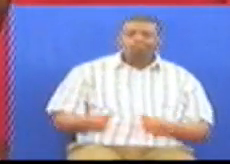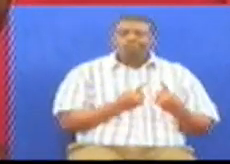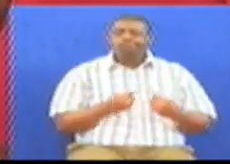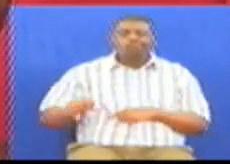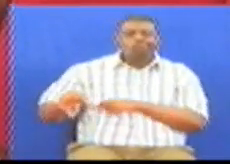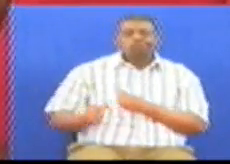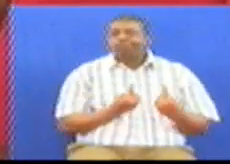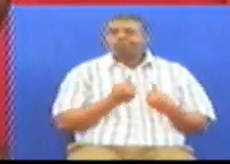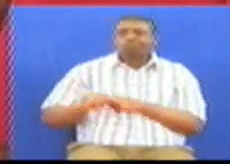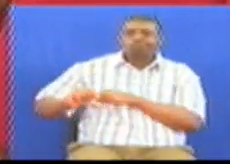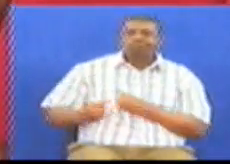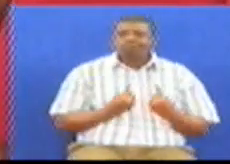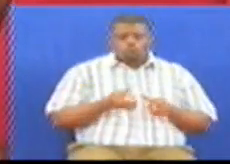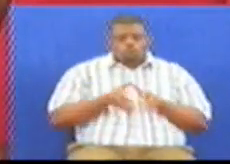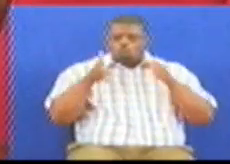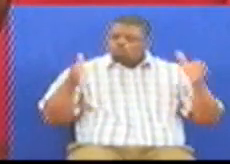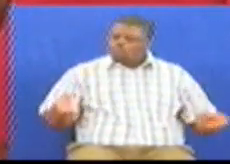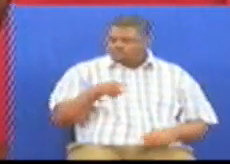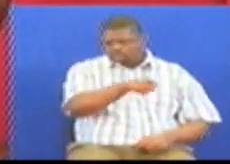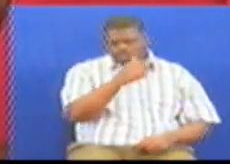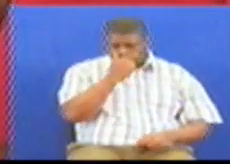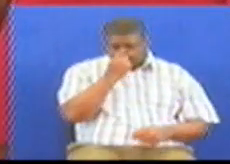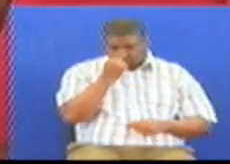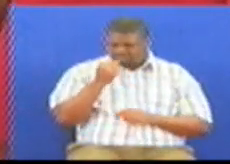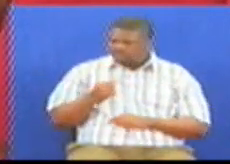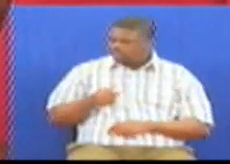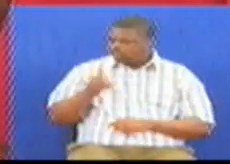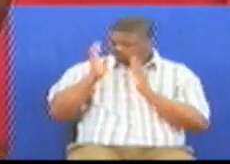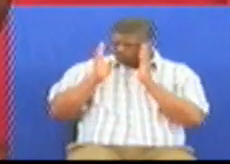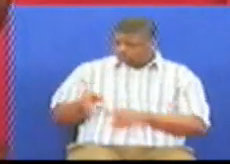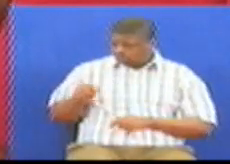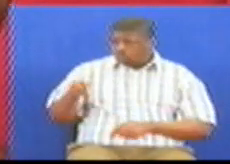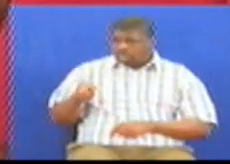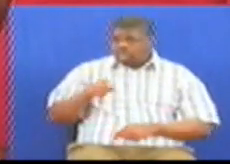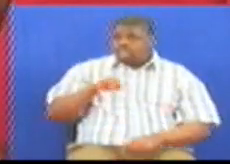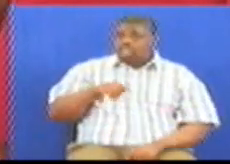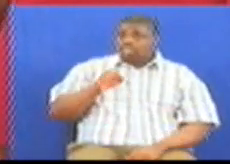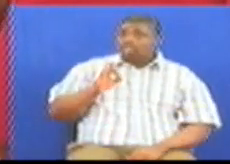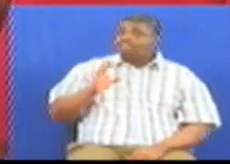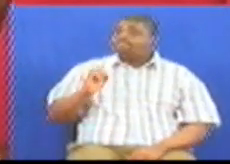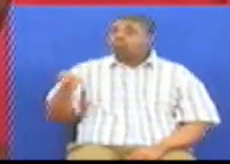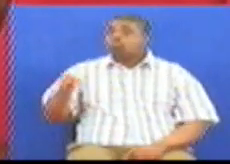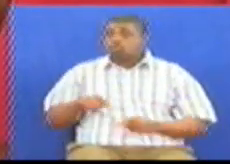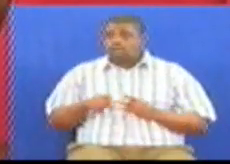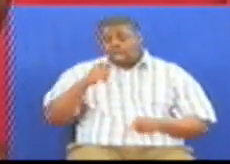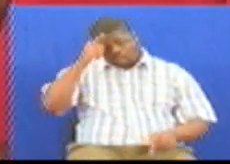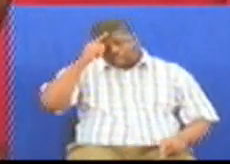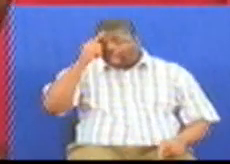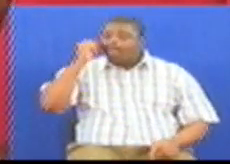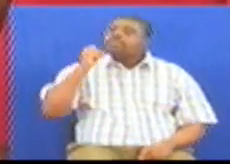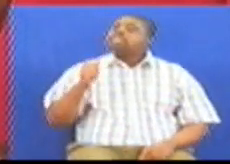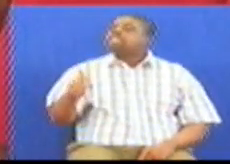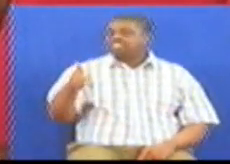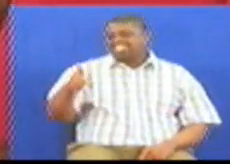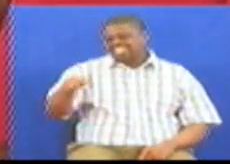pekee iliyobaki kwa sasa ni hiyo. Nikuombe Mheshimiwa Jafo, na kuaminia sana kama ambao Mheshimiwa